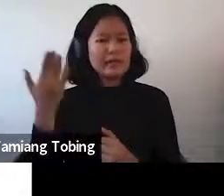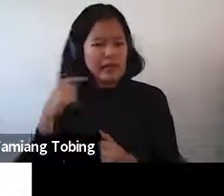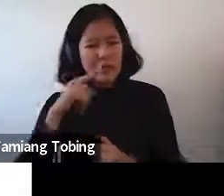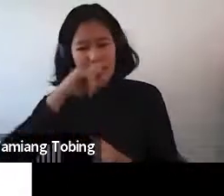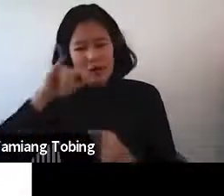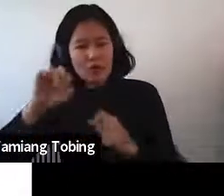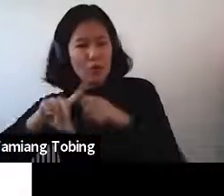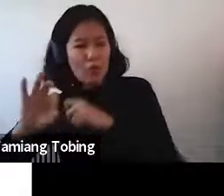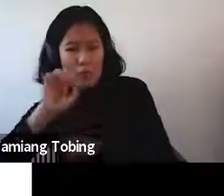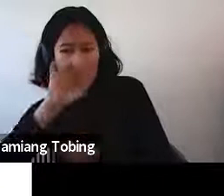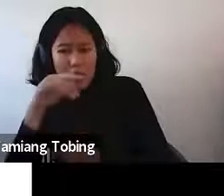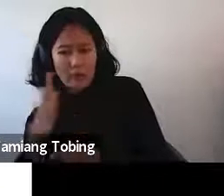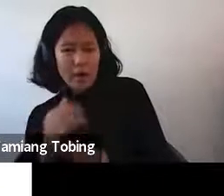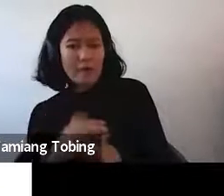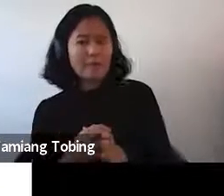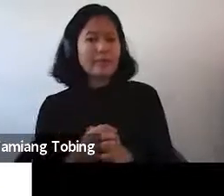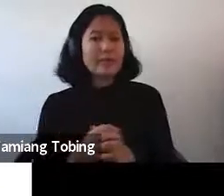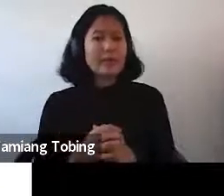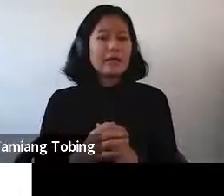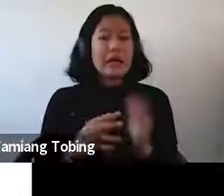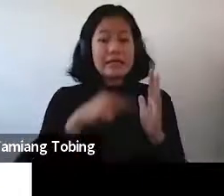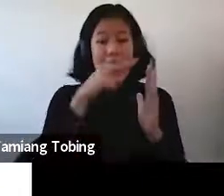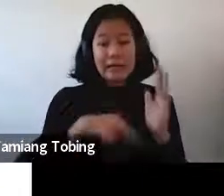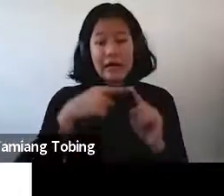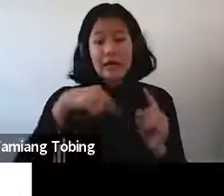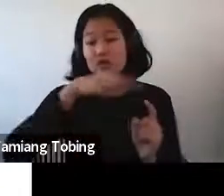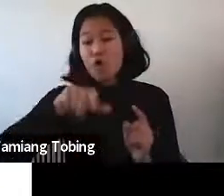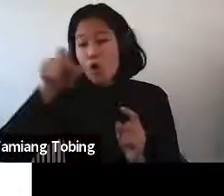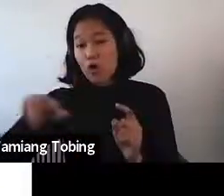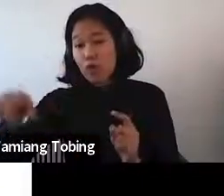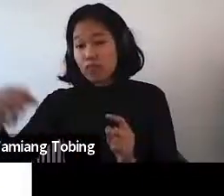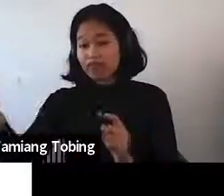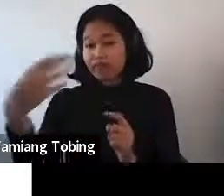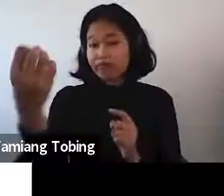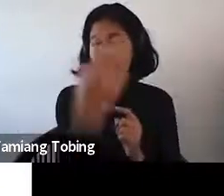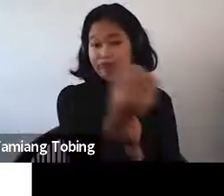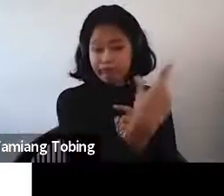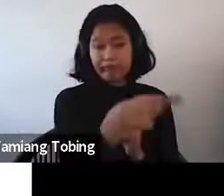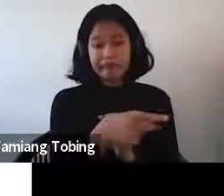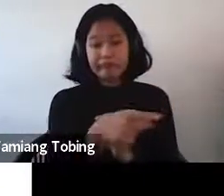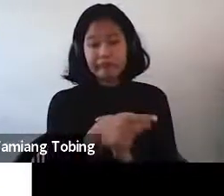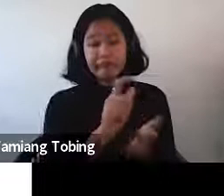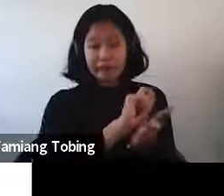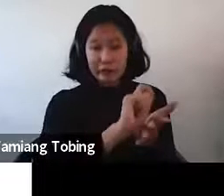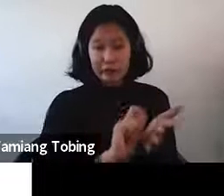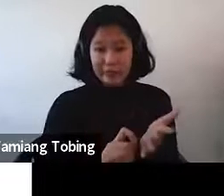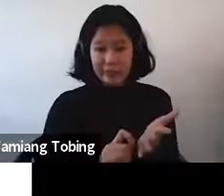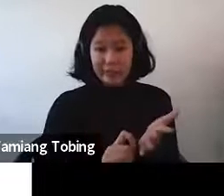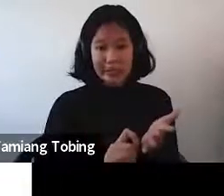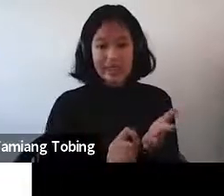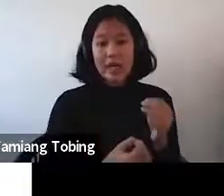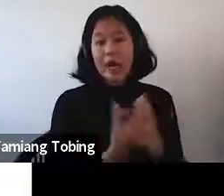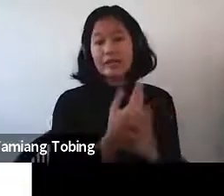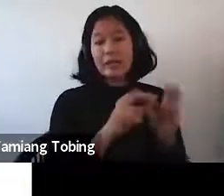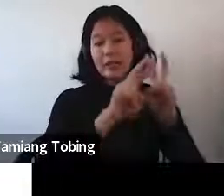ini data dari semua responden yang diambil, yang ditulis dalam hasil survei sosial